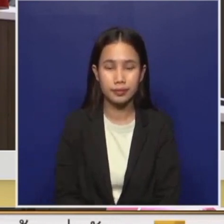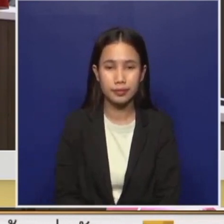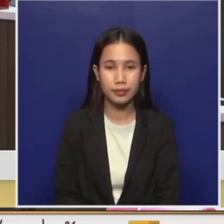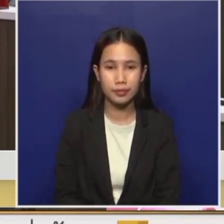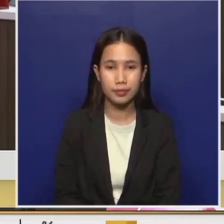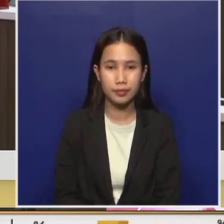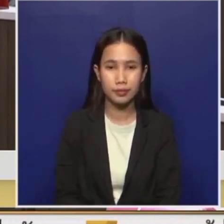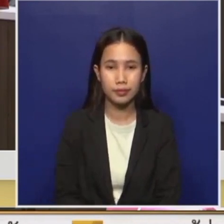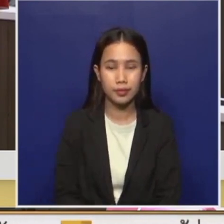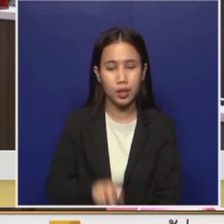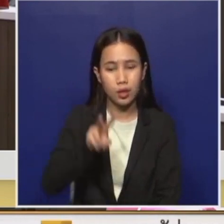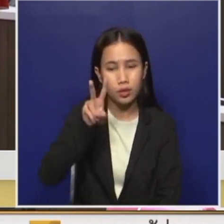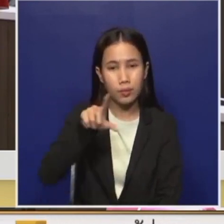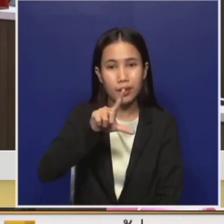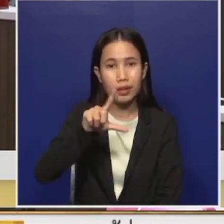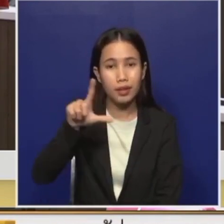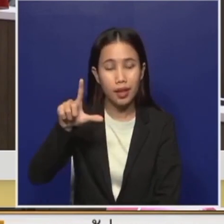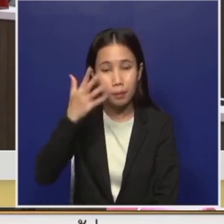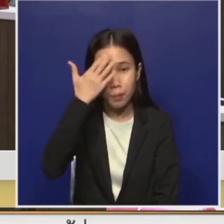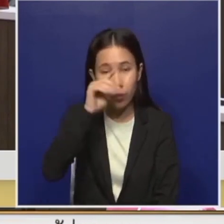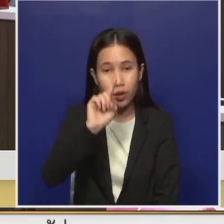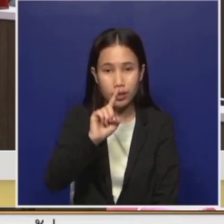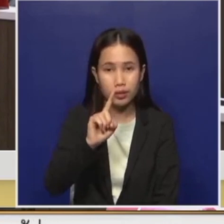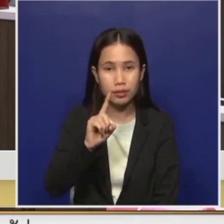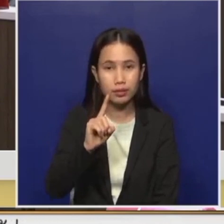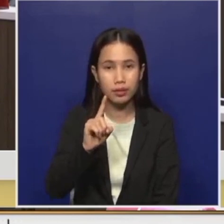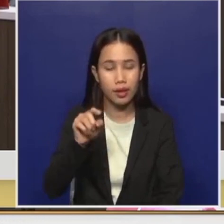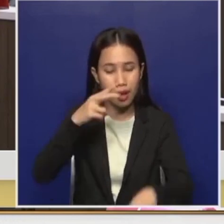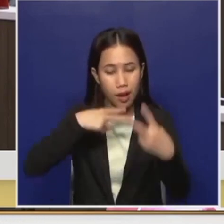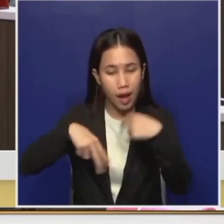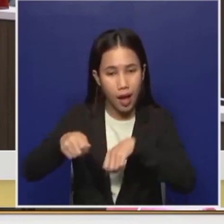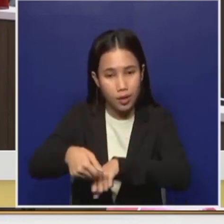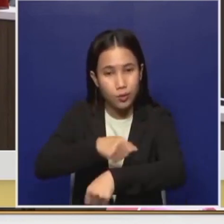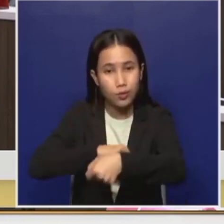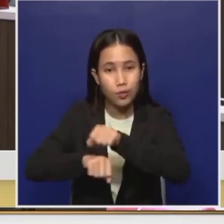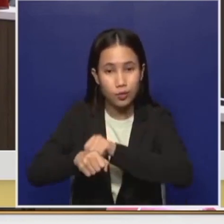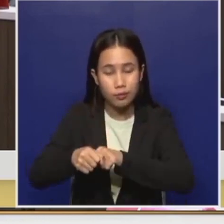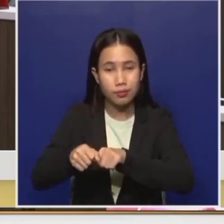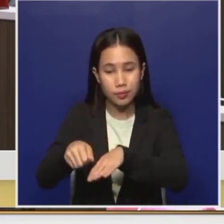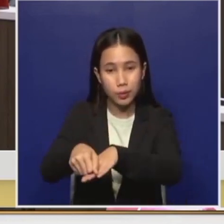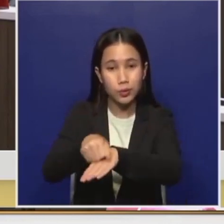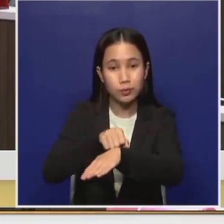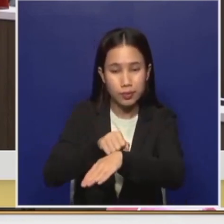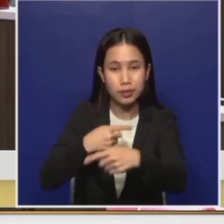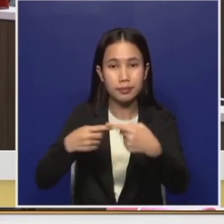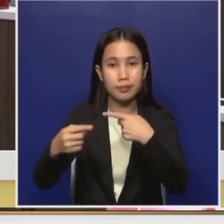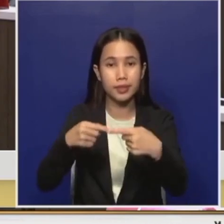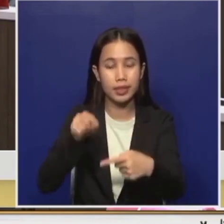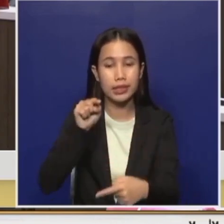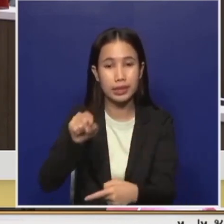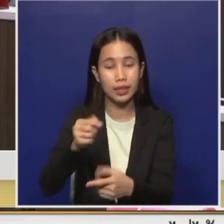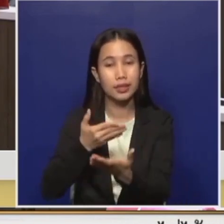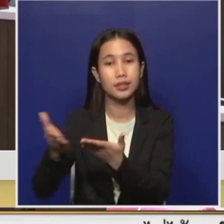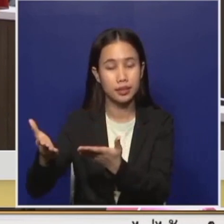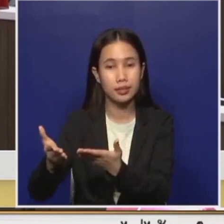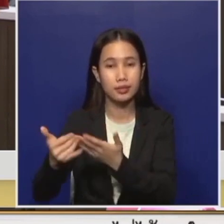2,000 ล้เพื่อจะไปจัหาทมมอย่างส่งให้ครัผู้ที่สั่งซือมาผู้ทสงซือมาทอยู่ต่ต่ปเท